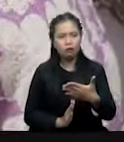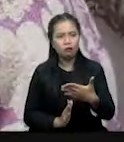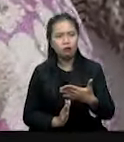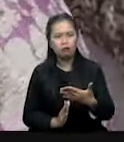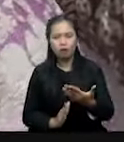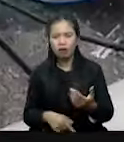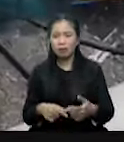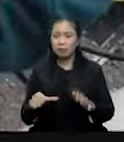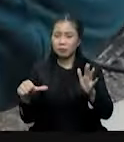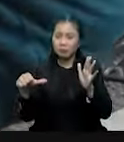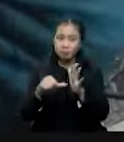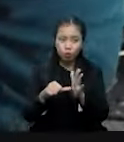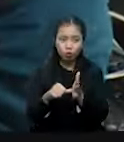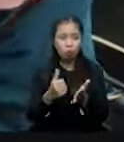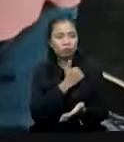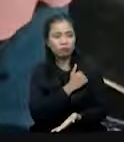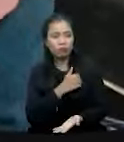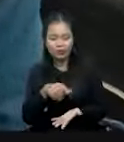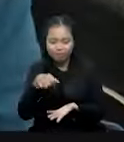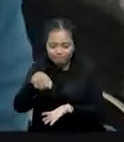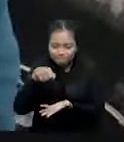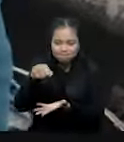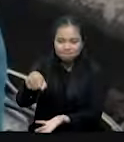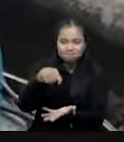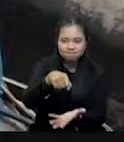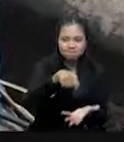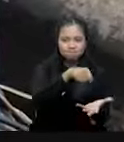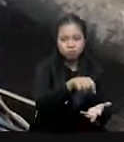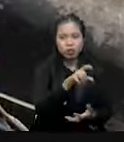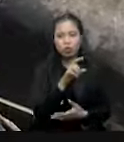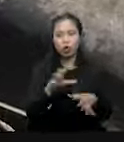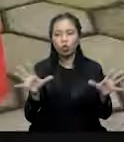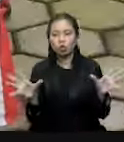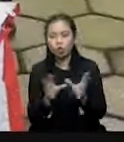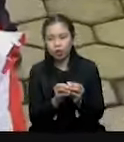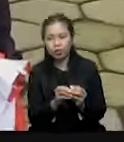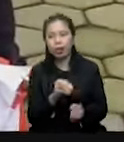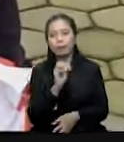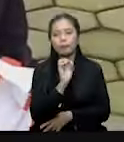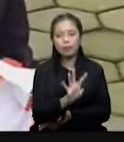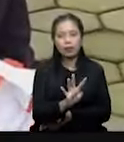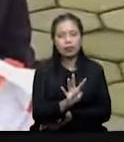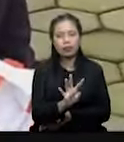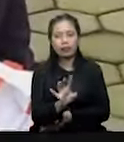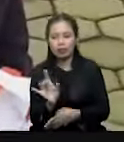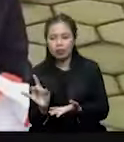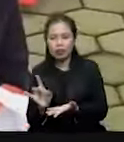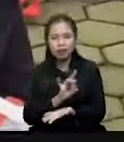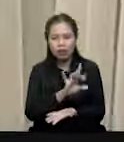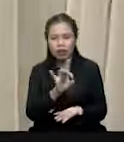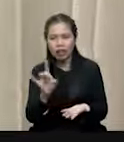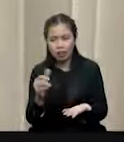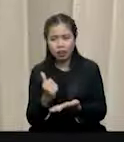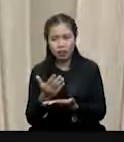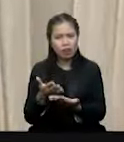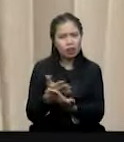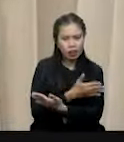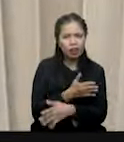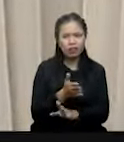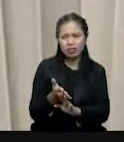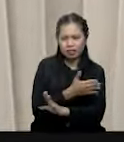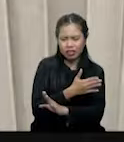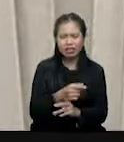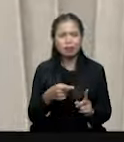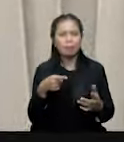Bansos beras merupakan satu dari 4 jenis bansos yang digelontorkan pemerintah jelang pemilu